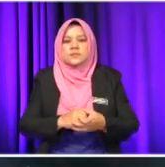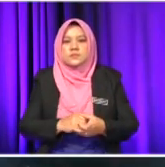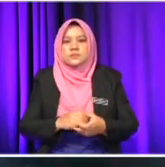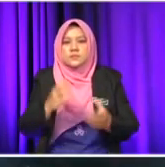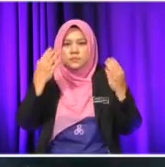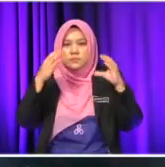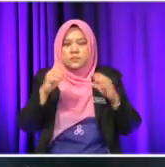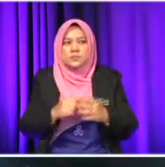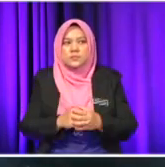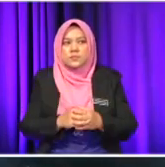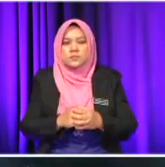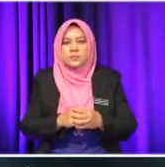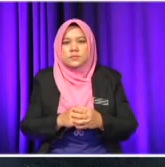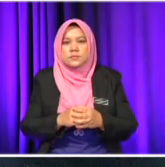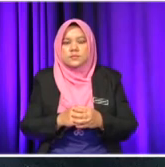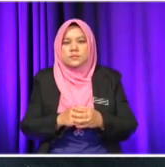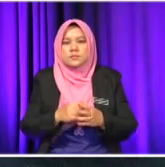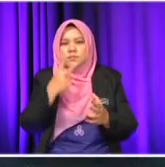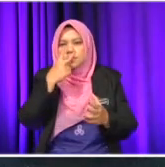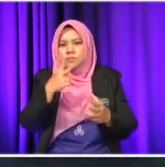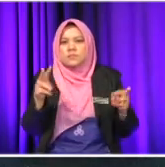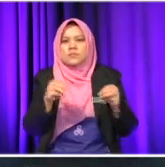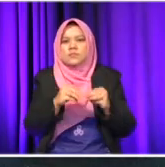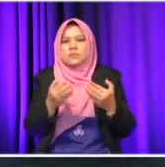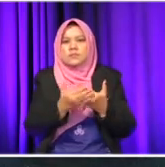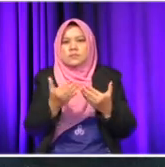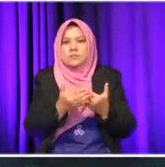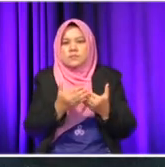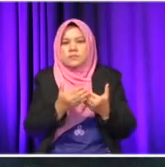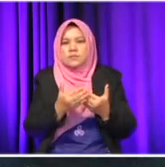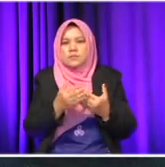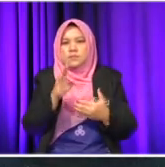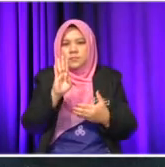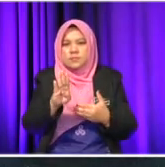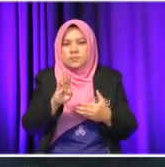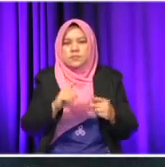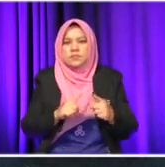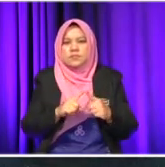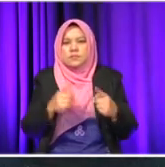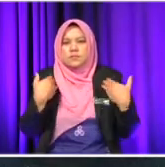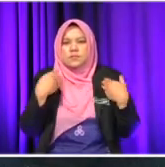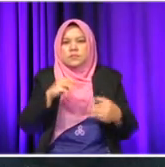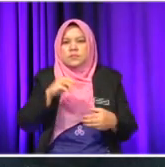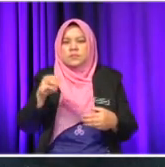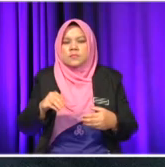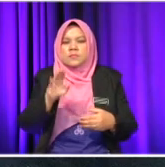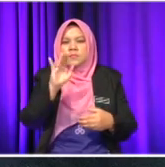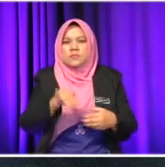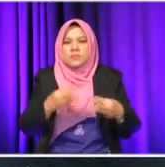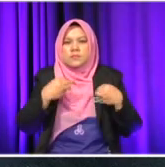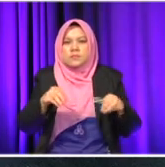Indonesia mungkin saya pastikan walaupun nampak muda bagi seorang contoh bahagian Bi ini tapi mungkin ada murid-murid yang masih lagi